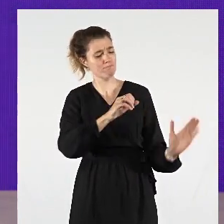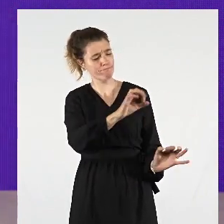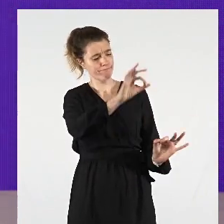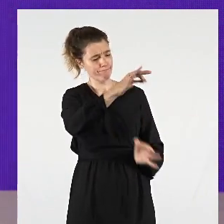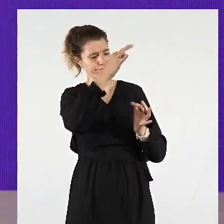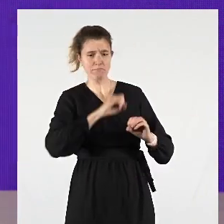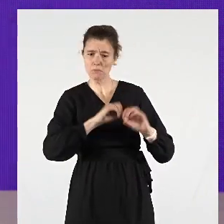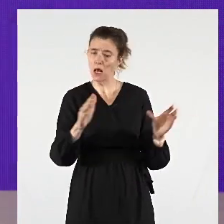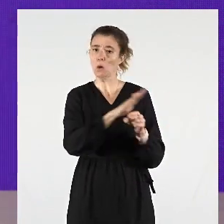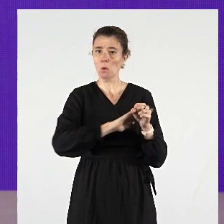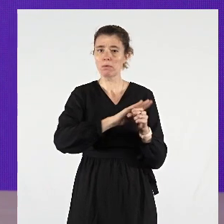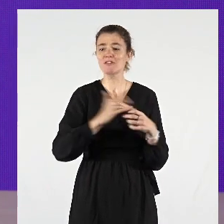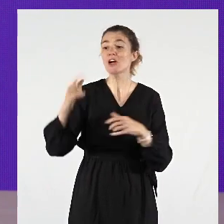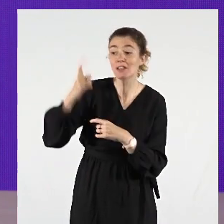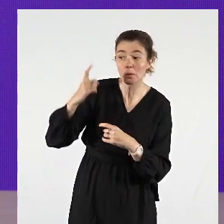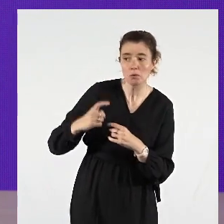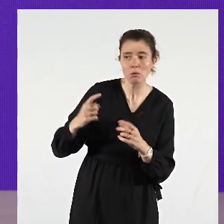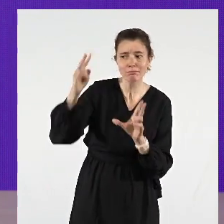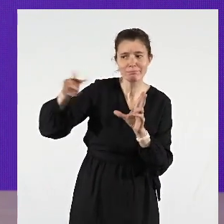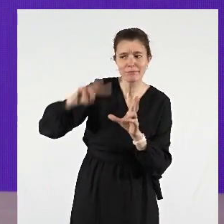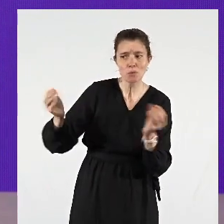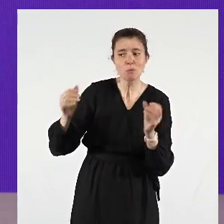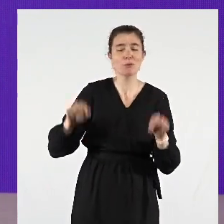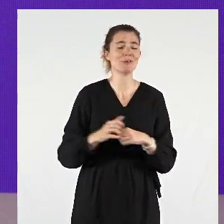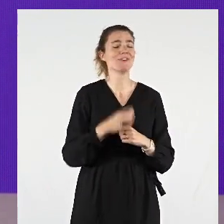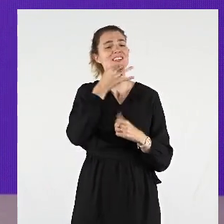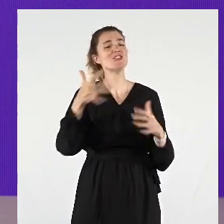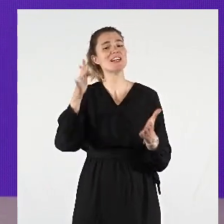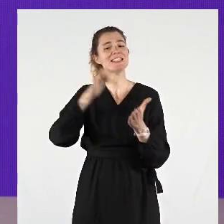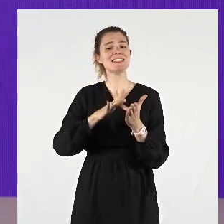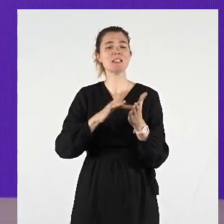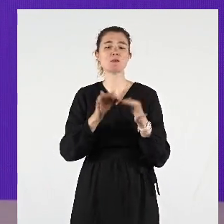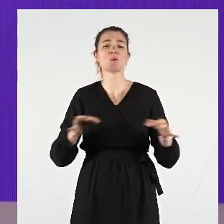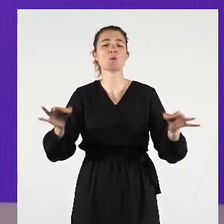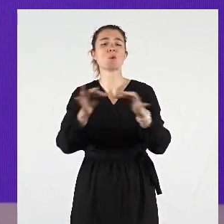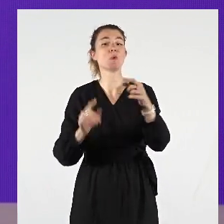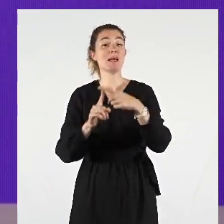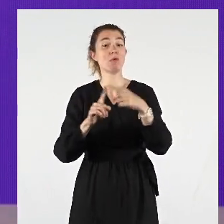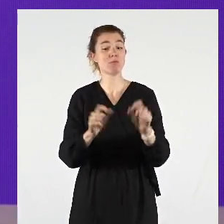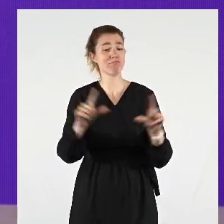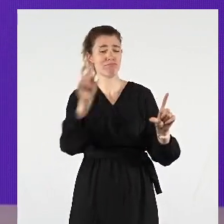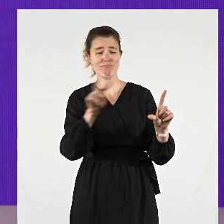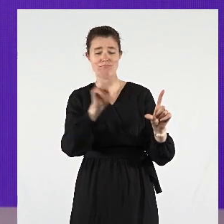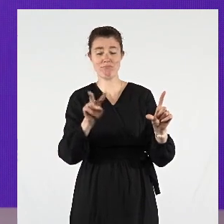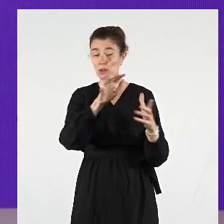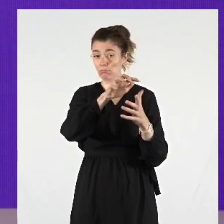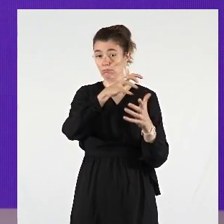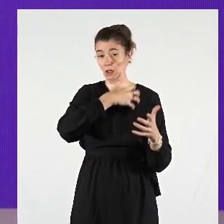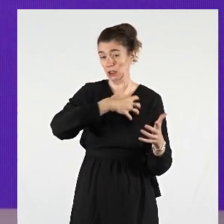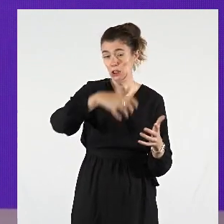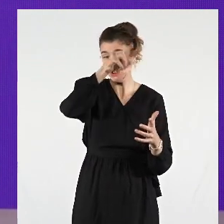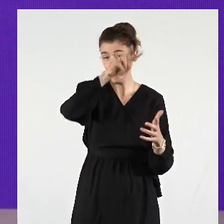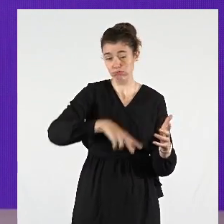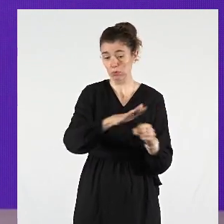est-ce qu'on peut le récupérer. Donc vous l'avez bien dit sur le site de la Cour des comptes, et il est très étayé et très lisible,